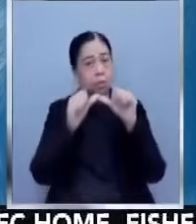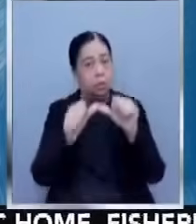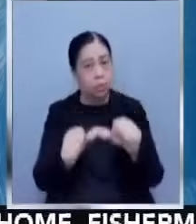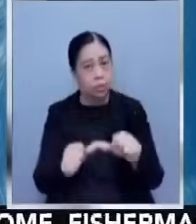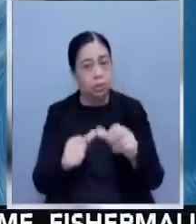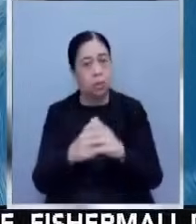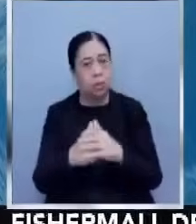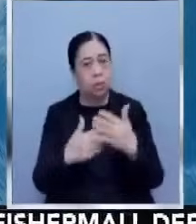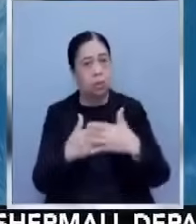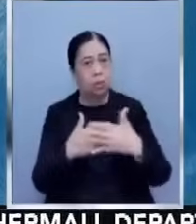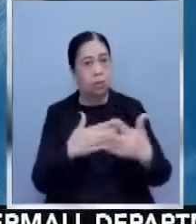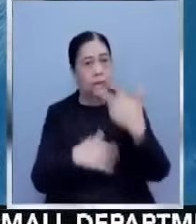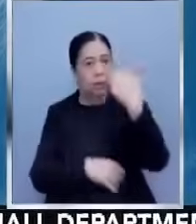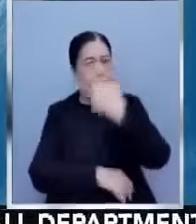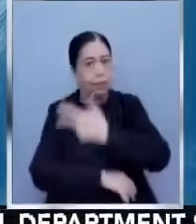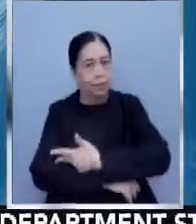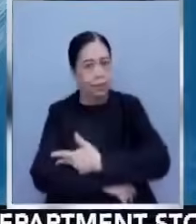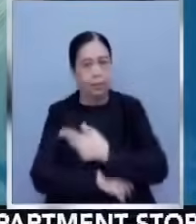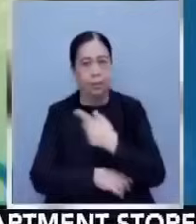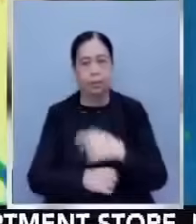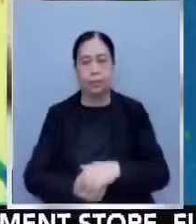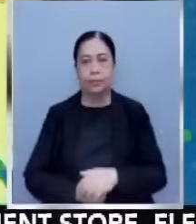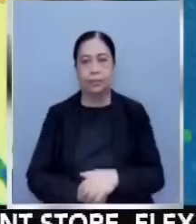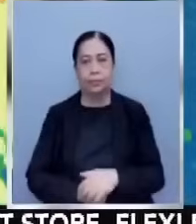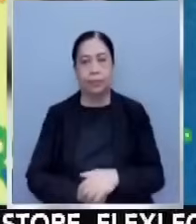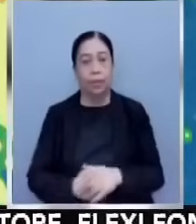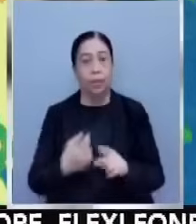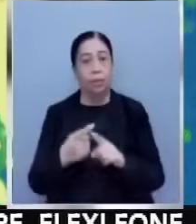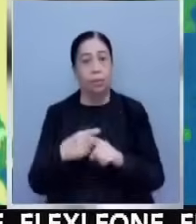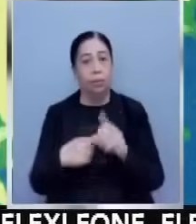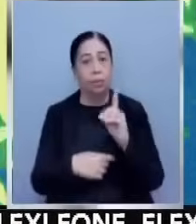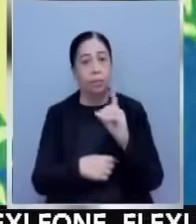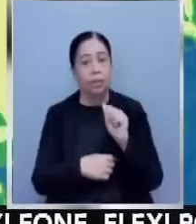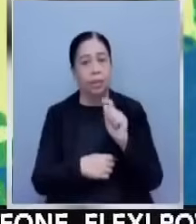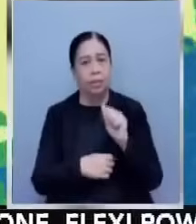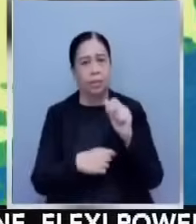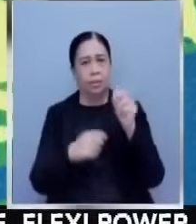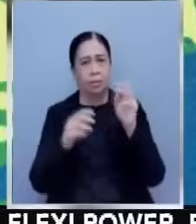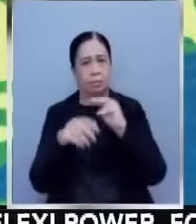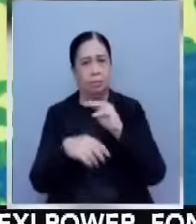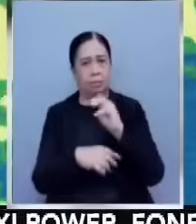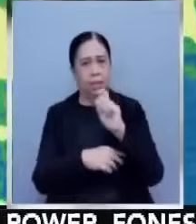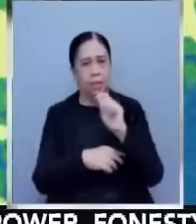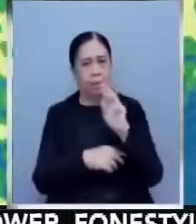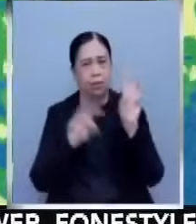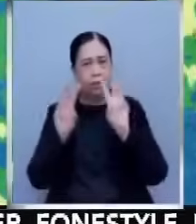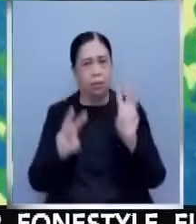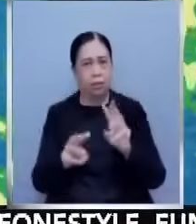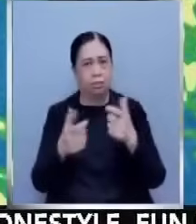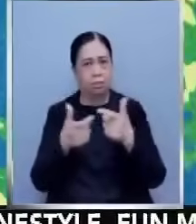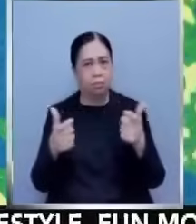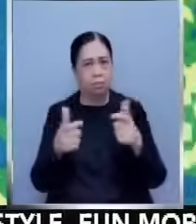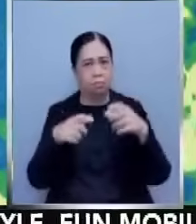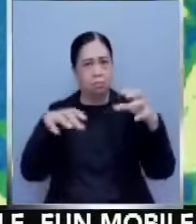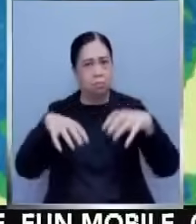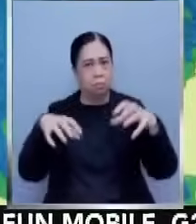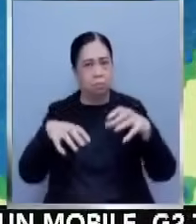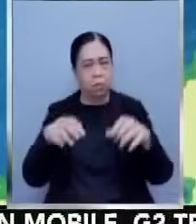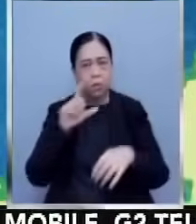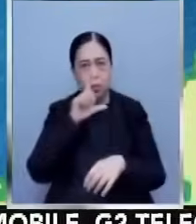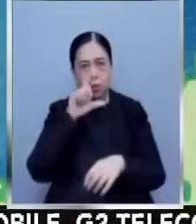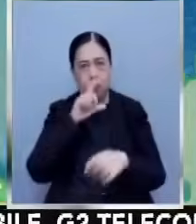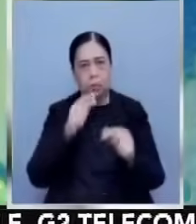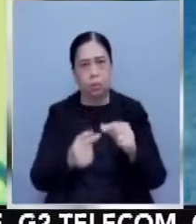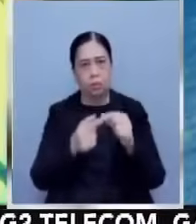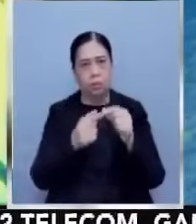next 3 days ayon po sa PAGASA. Base sa datos ng Metro Weather, maulan pa rin bukas sa malaking bahagi ng Luzon, lalong-lalo na po sa